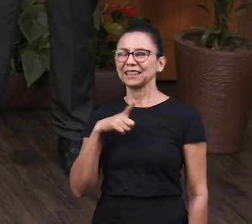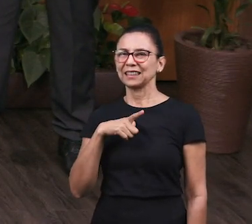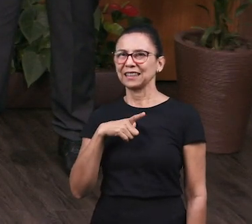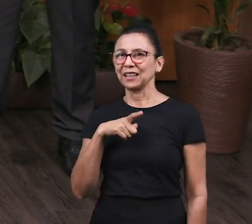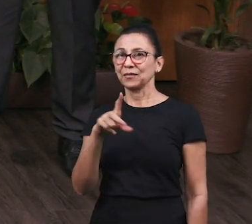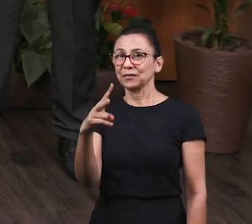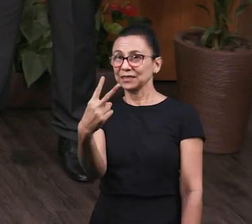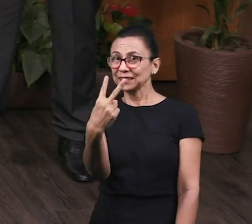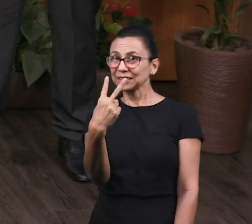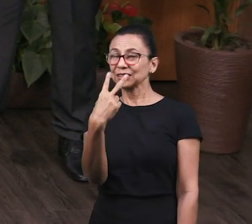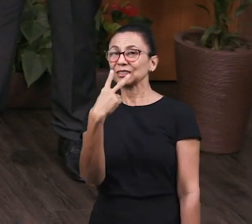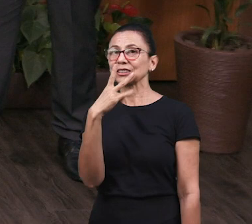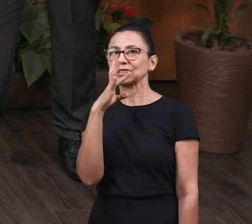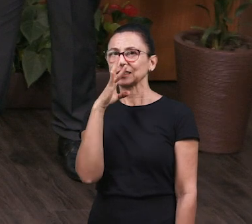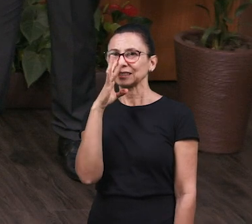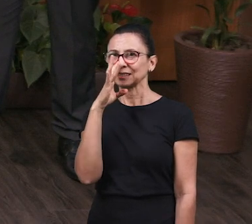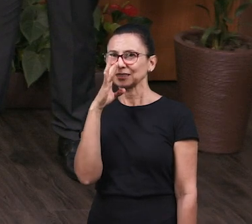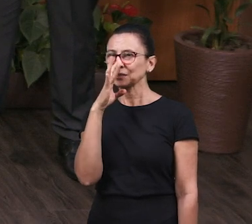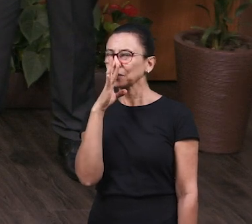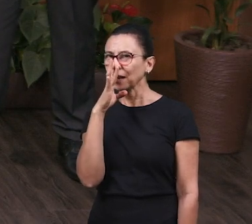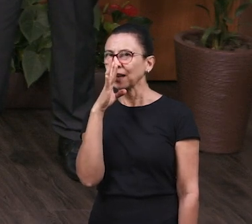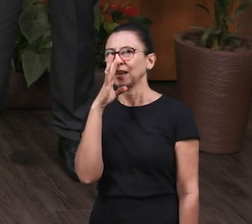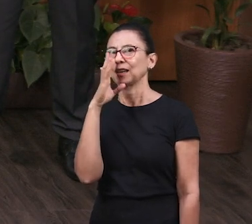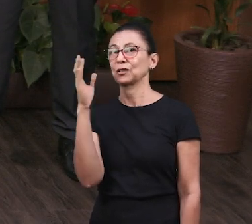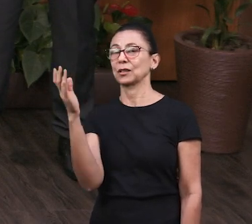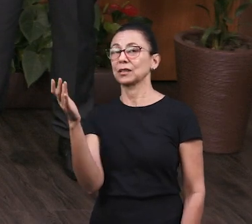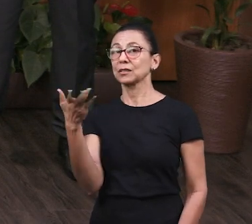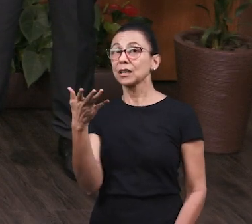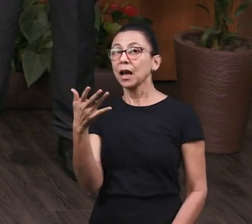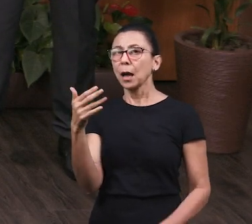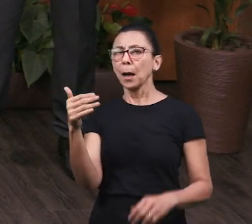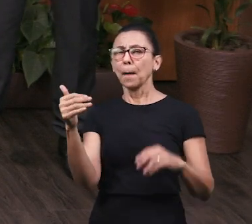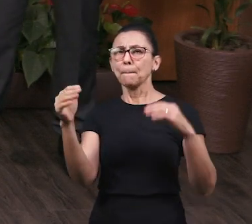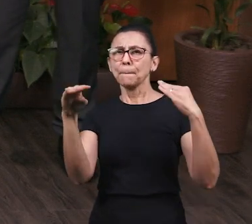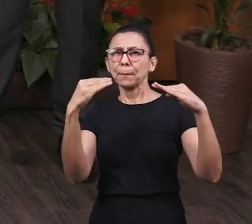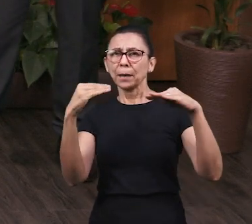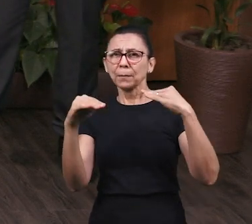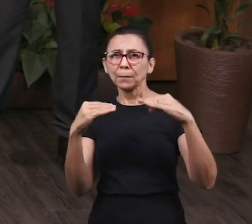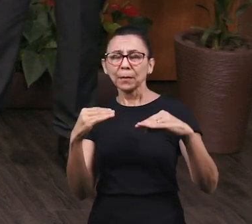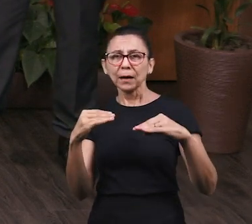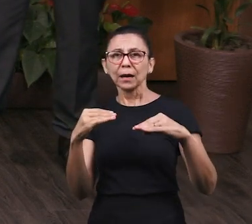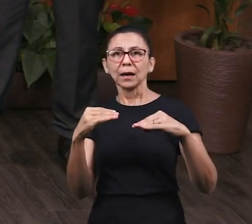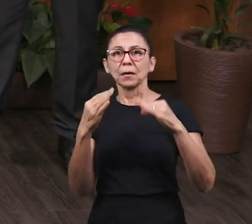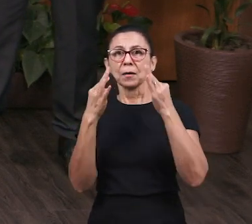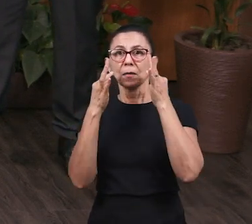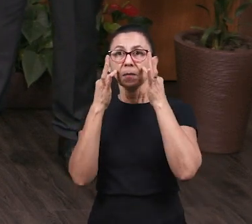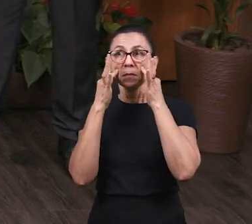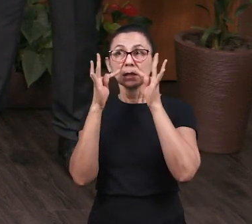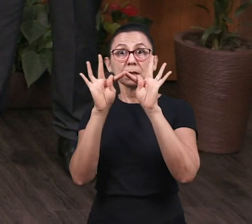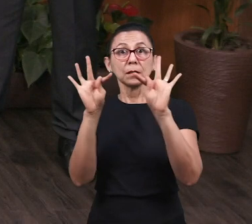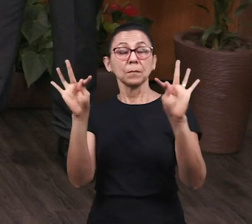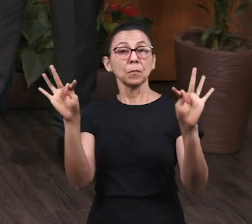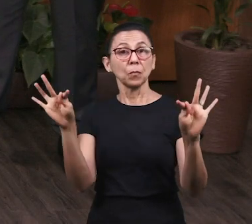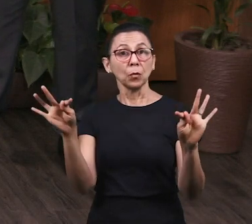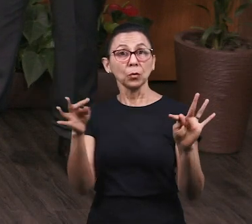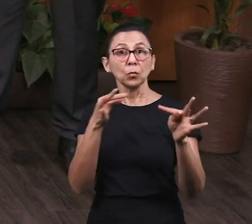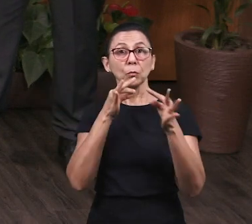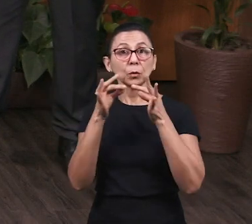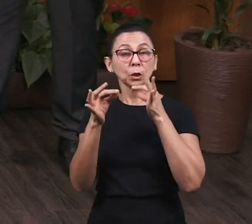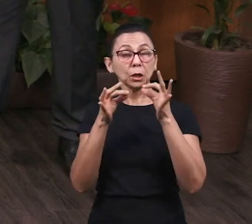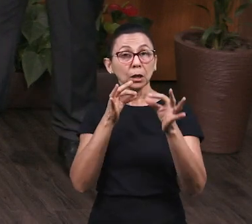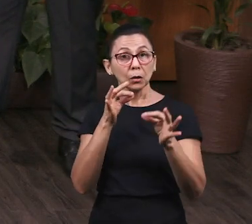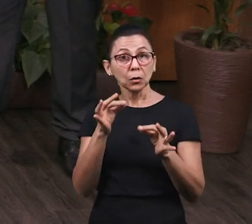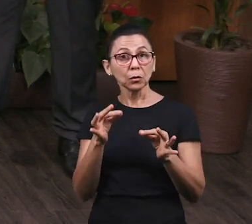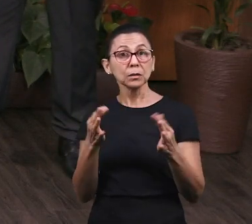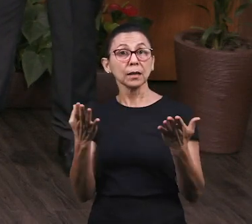audience. Nous avons reçu divers messages avec les témoignages et commentaires sur la